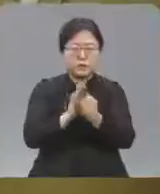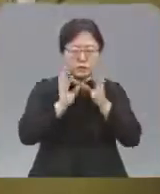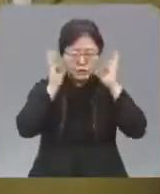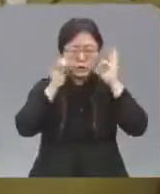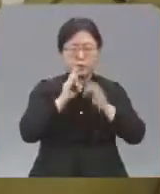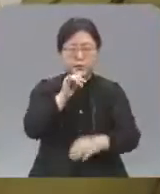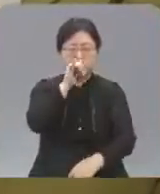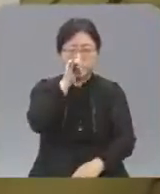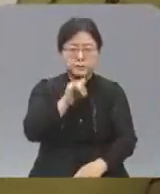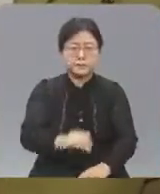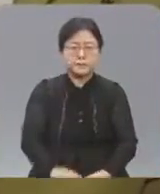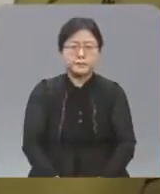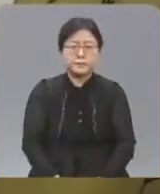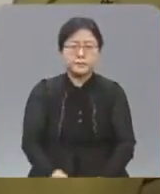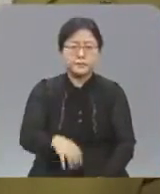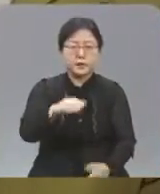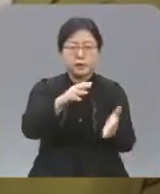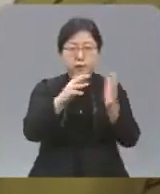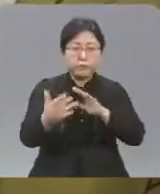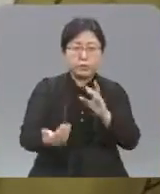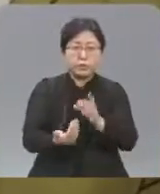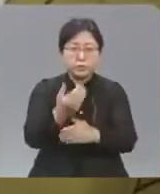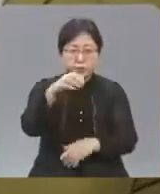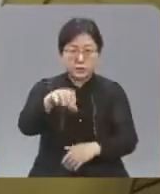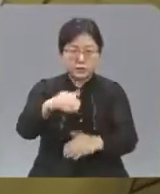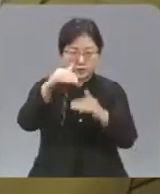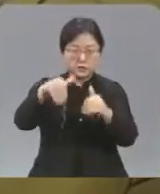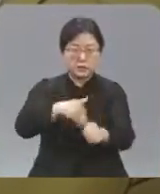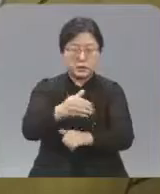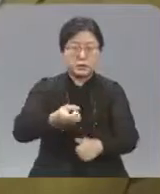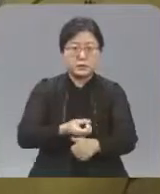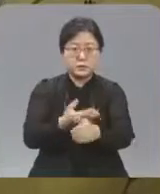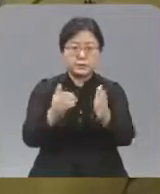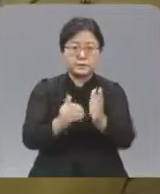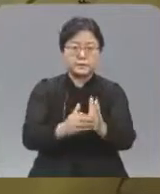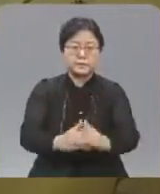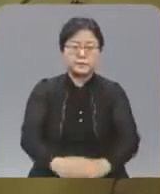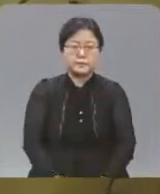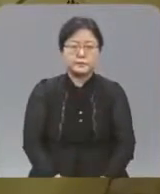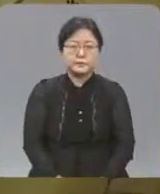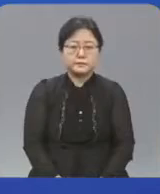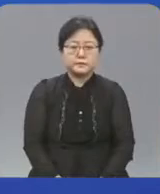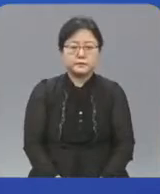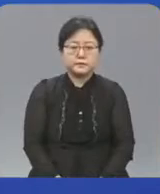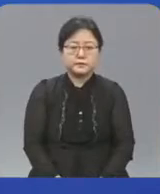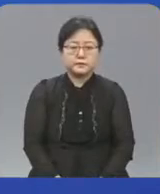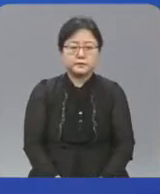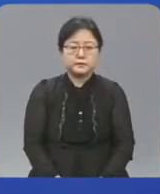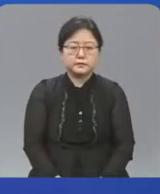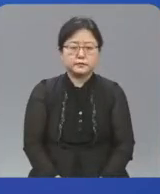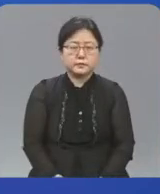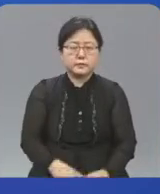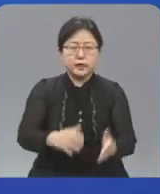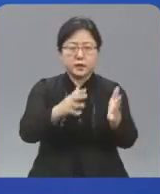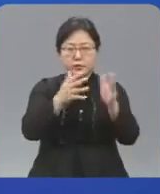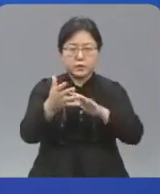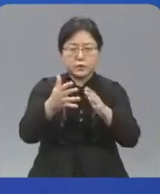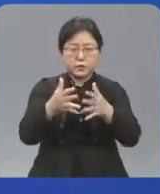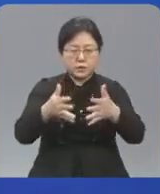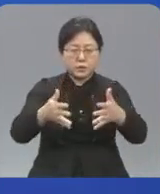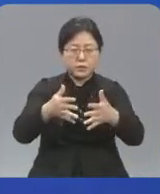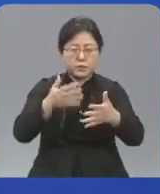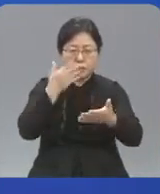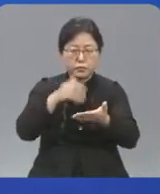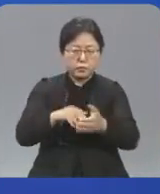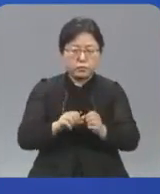말했습니다. 지금까지 광주 건물 붕괴 현장에서 KBS 뉴스 하선아입니다. 네, 붕괴된 건물의